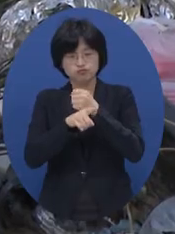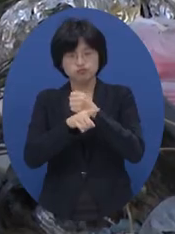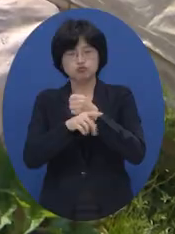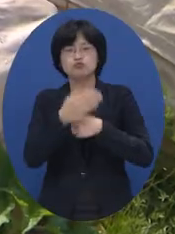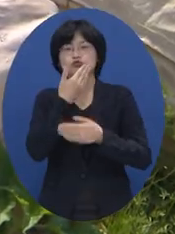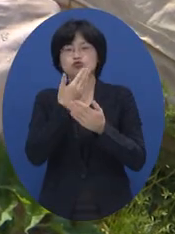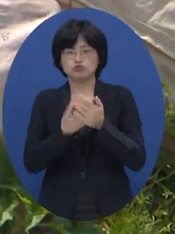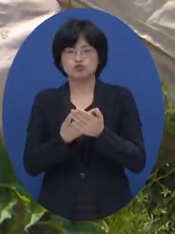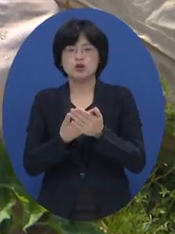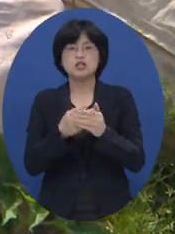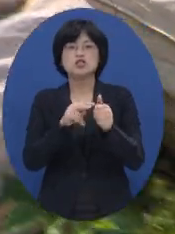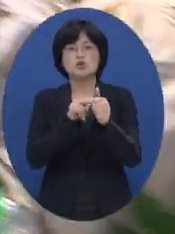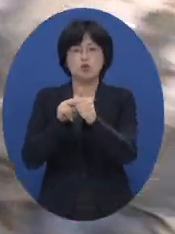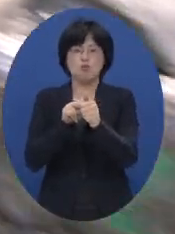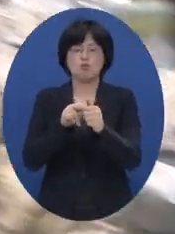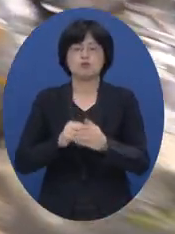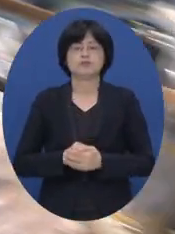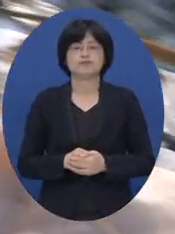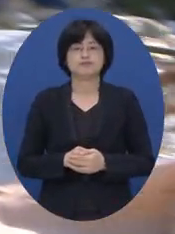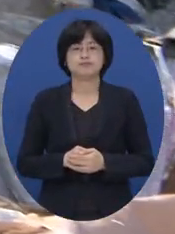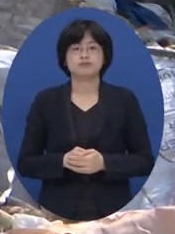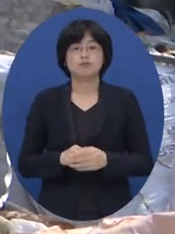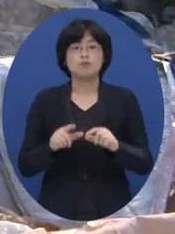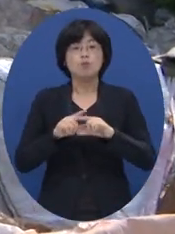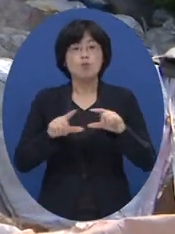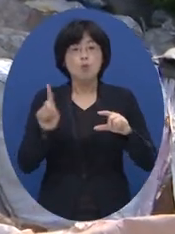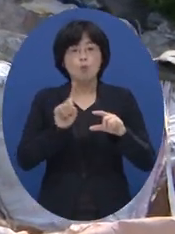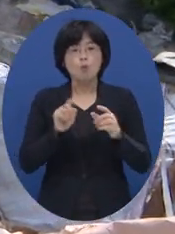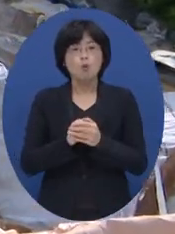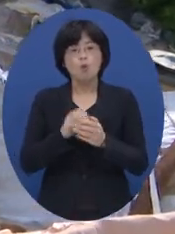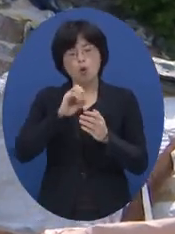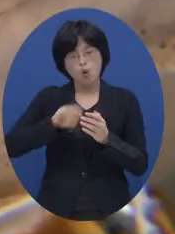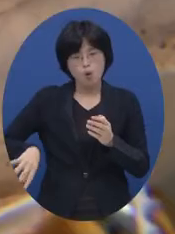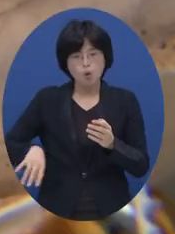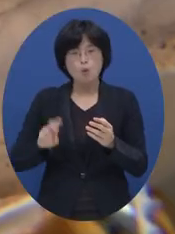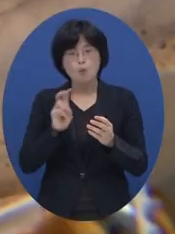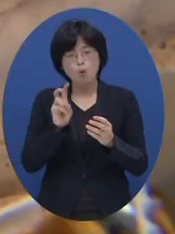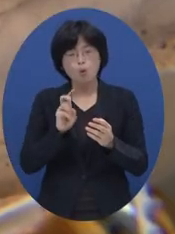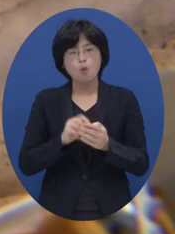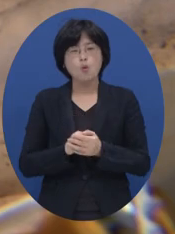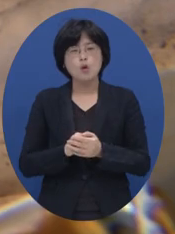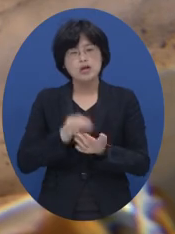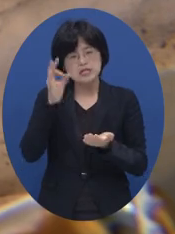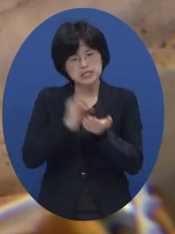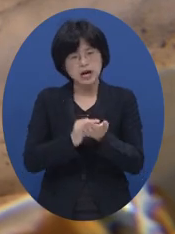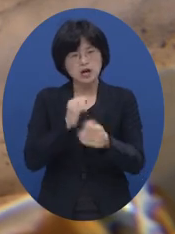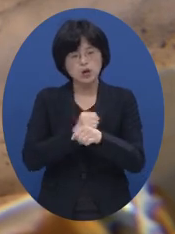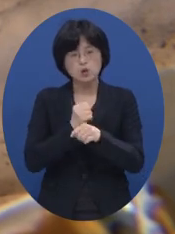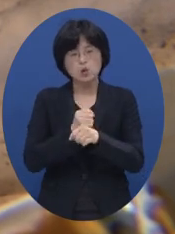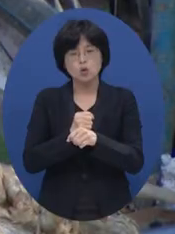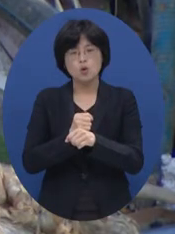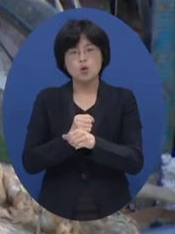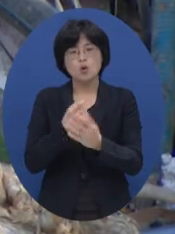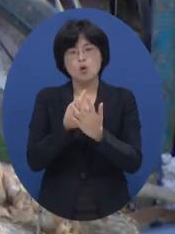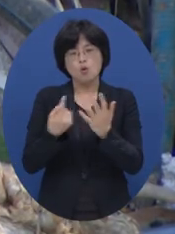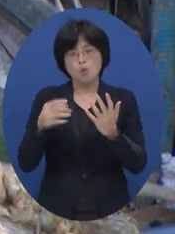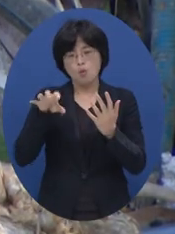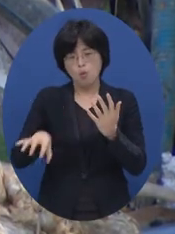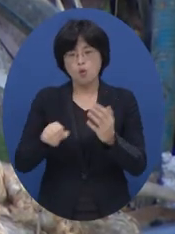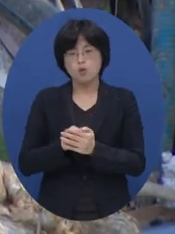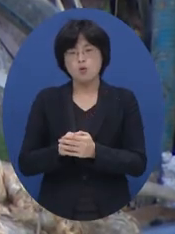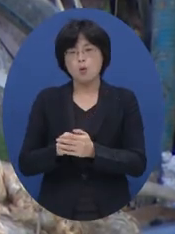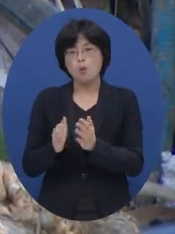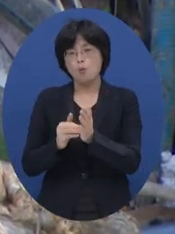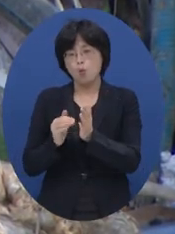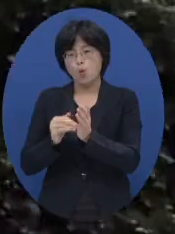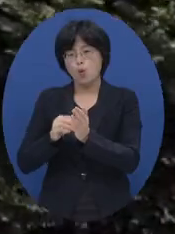됩니다. 이런 불법은 대개 처리 비용을 배출자로부터 받고 외진 곳에 몰래 가져다 버리면서 이익을